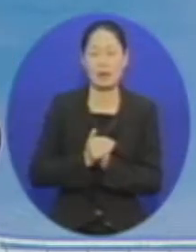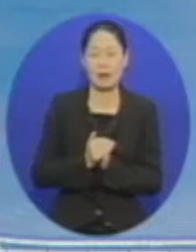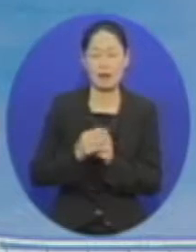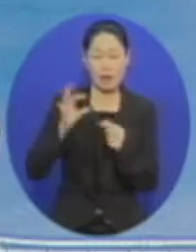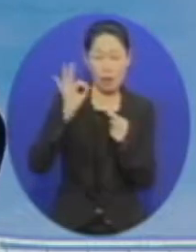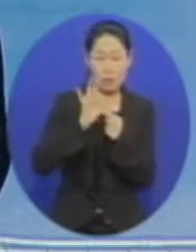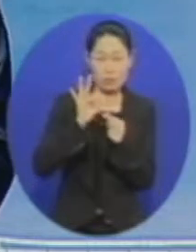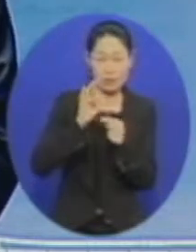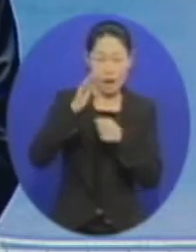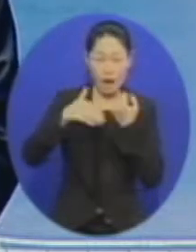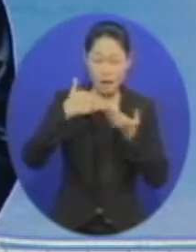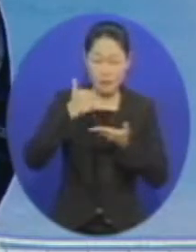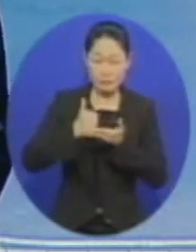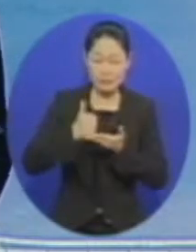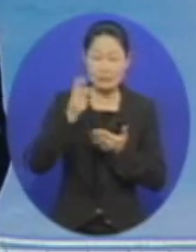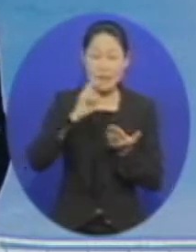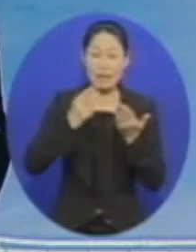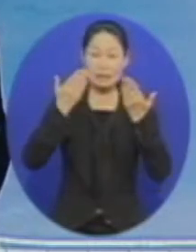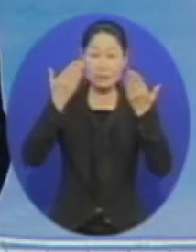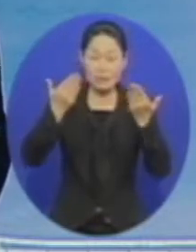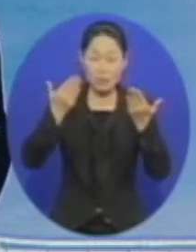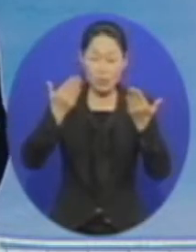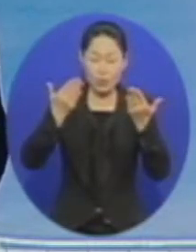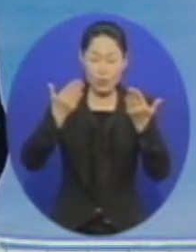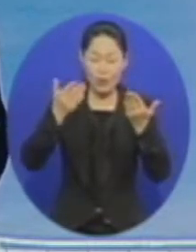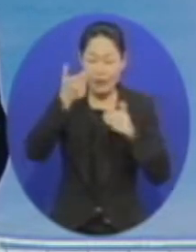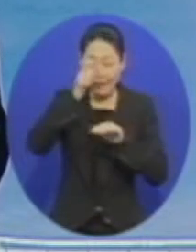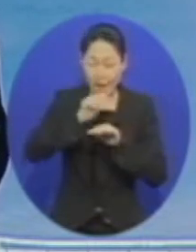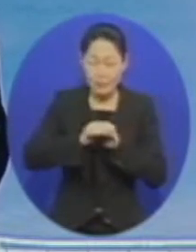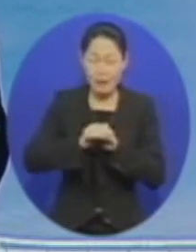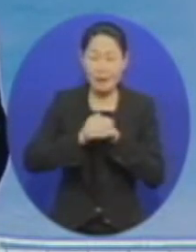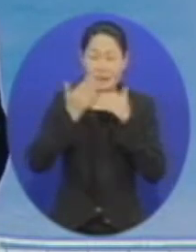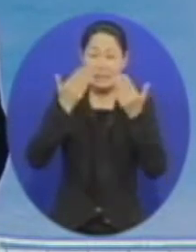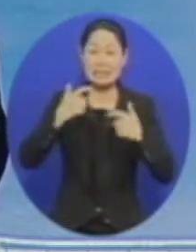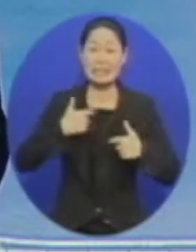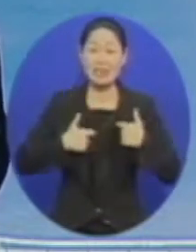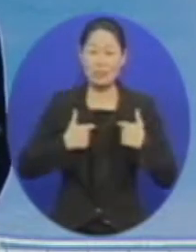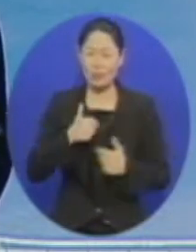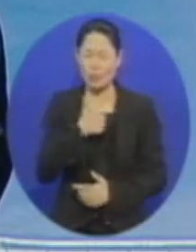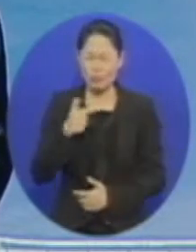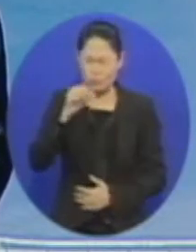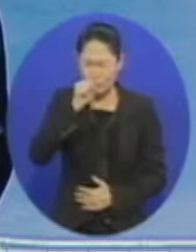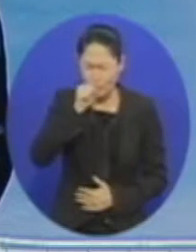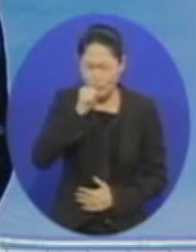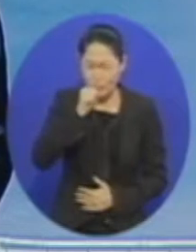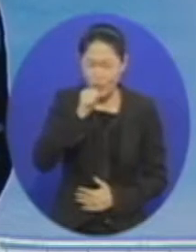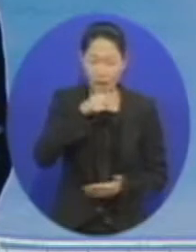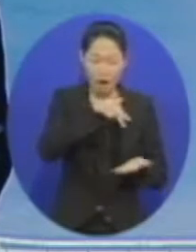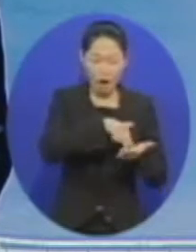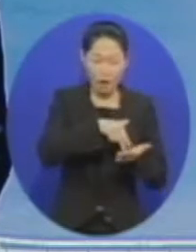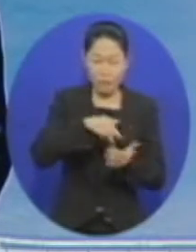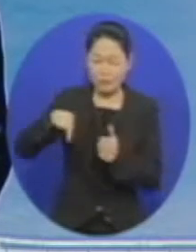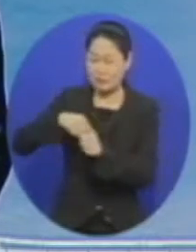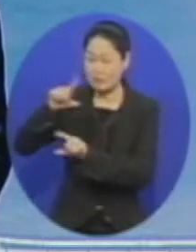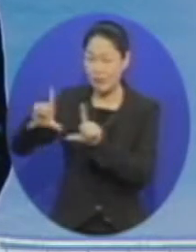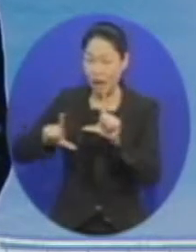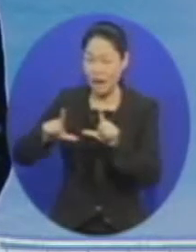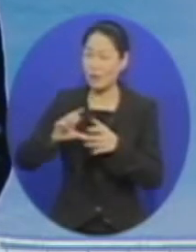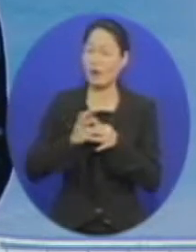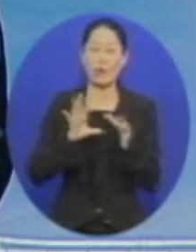열 번째는 하나님을 찬양하고 예배하는 기쁨이 얼마나 좋은지 형편 처지 상관없어요